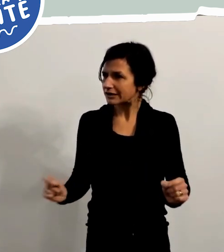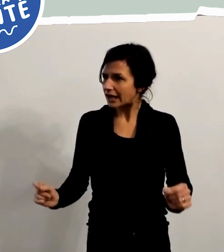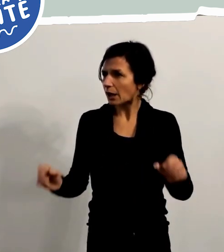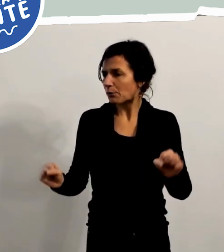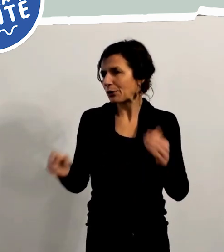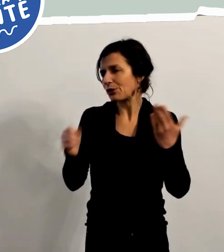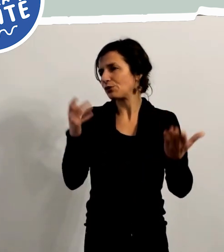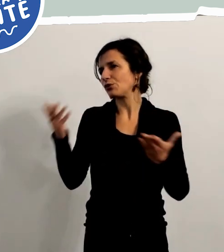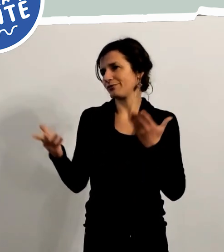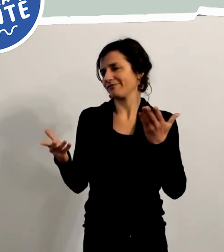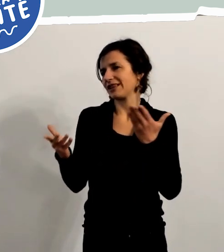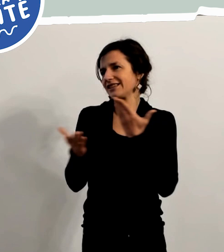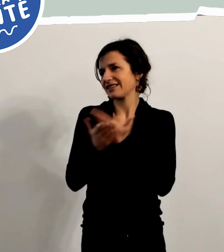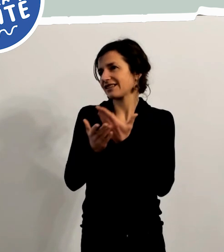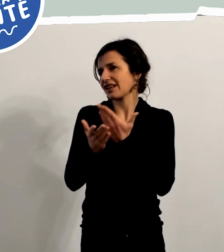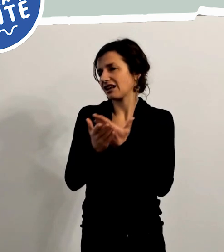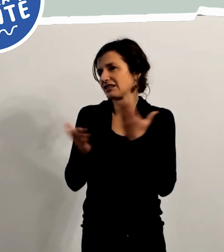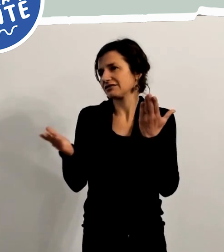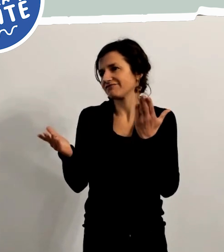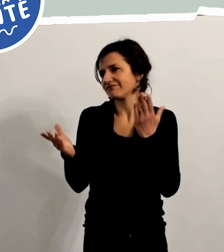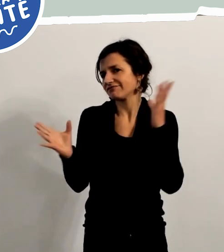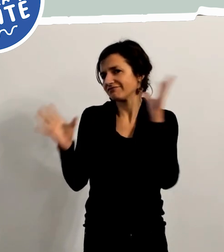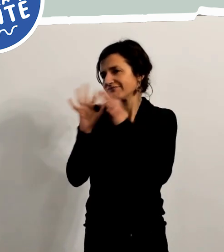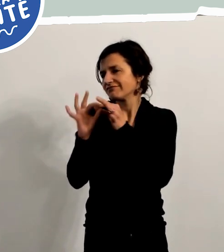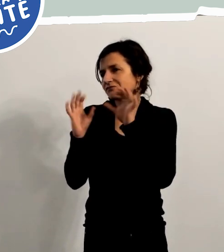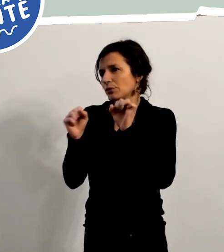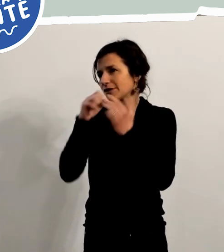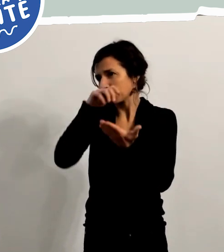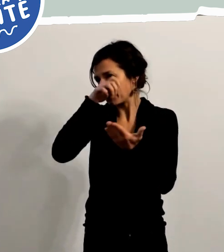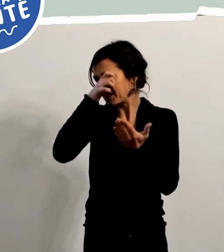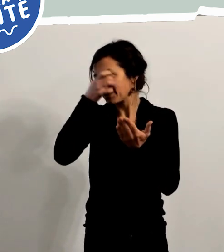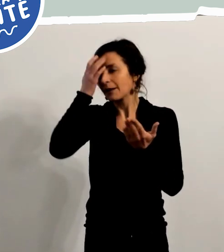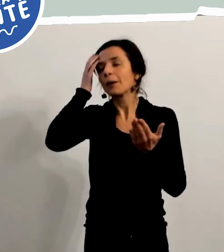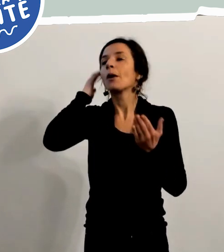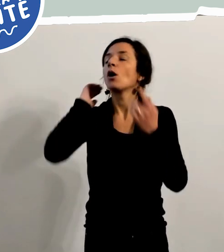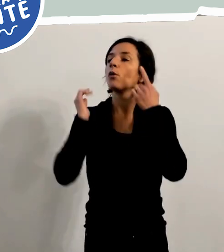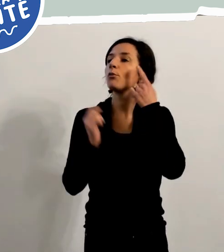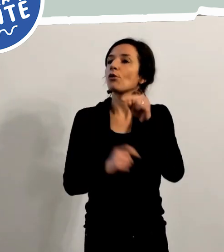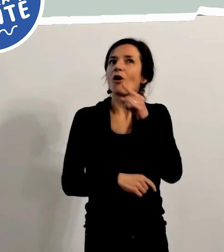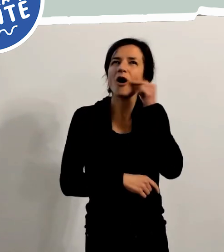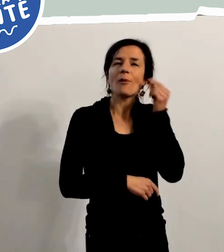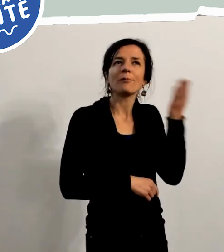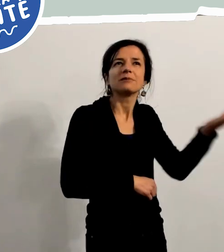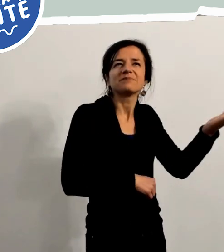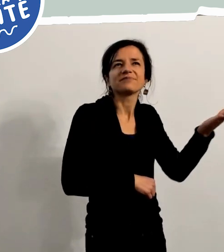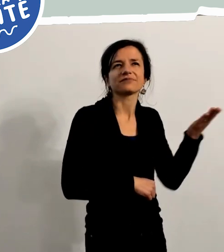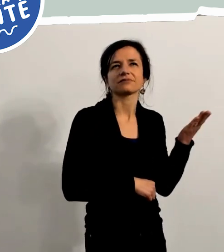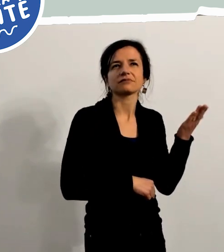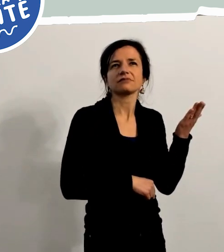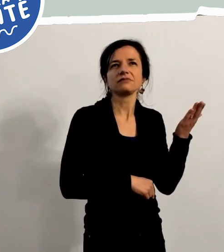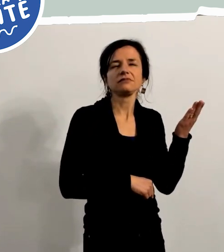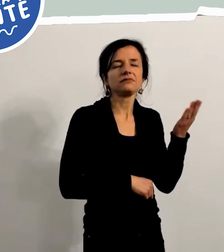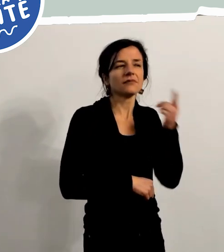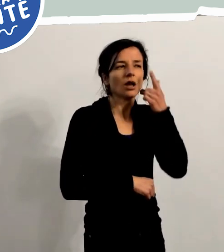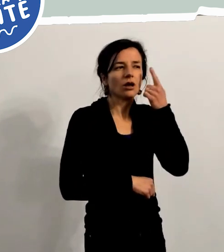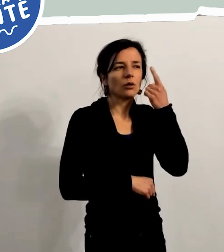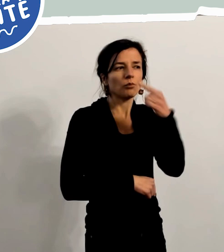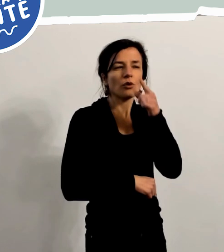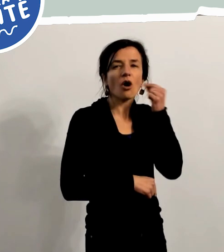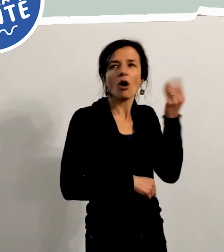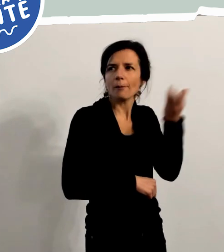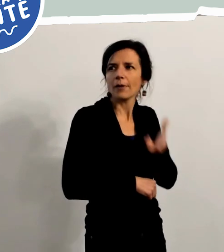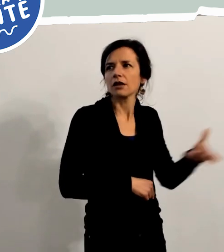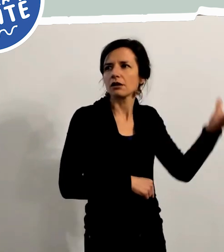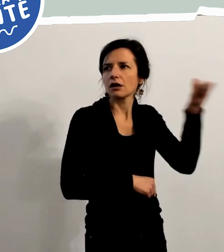très associé aussi, bien sûr. Du côté masculin, j'ai effectivement, parce qu'il y a vraiment du côté de l'homme,